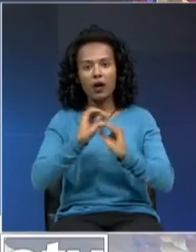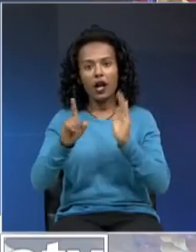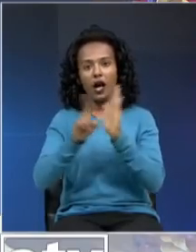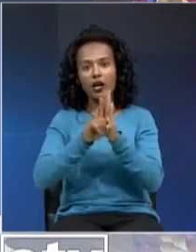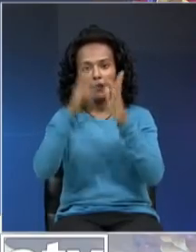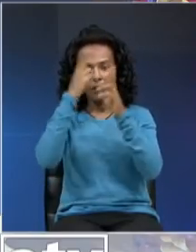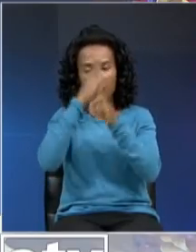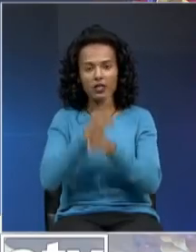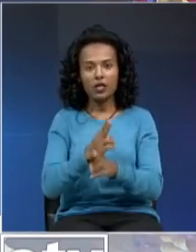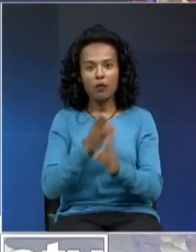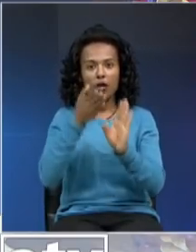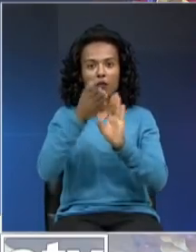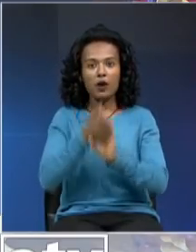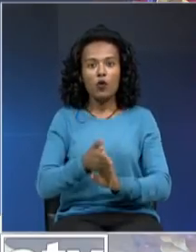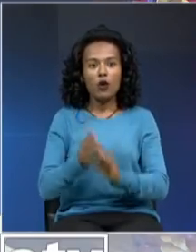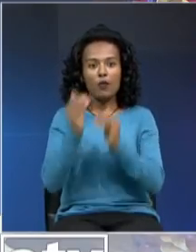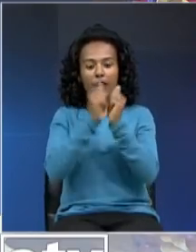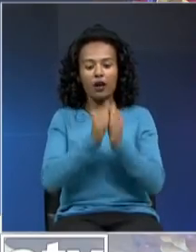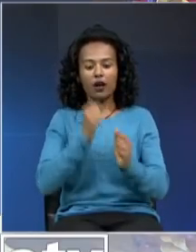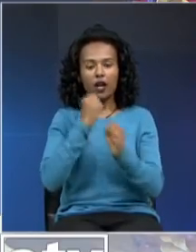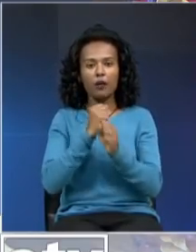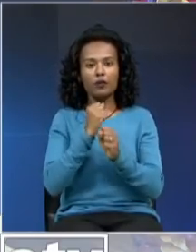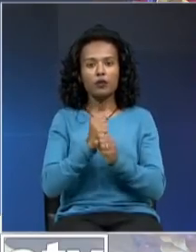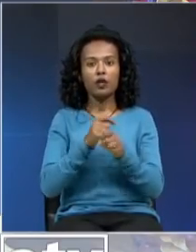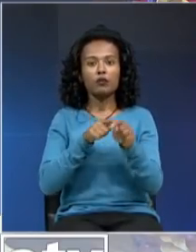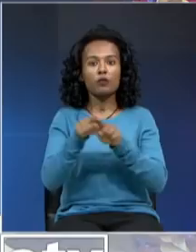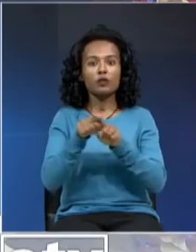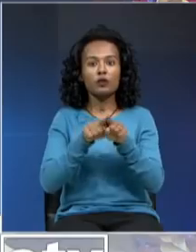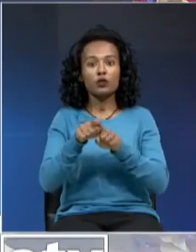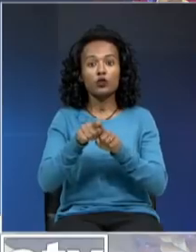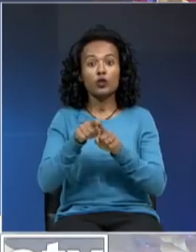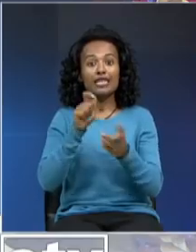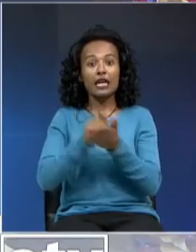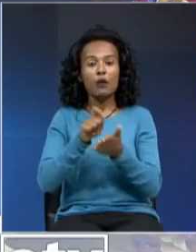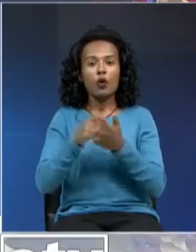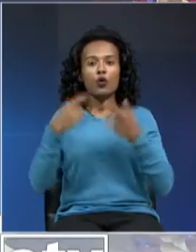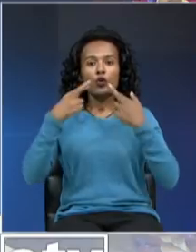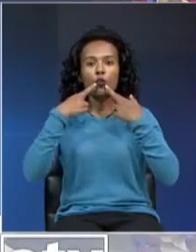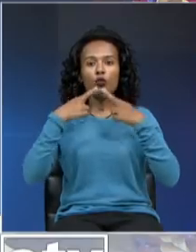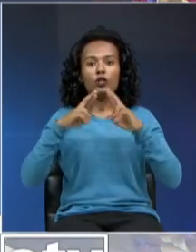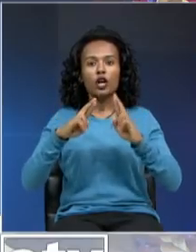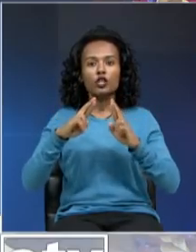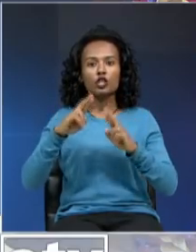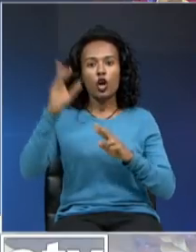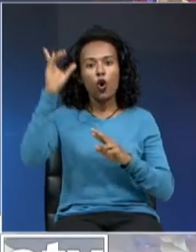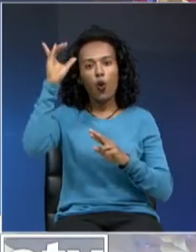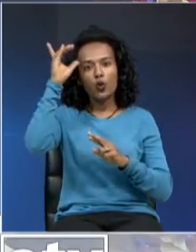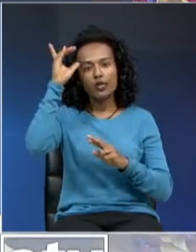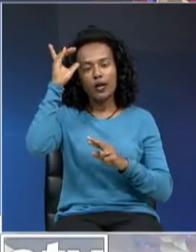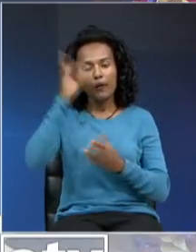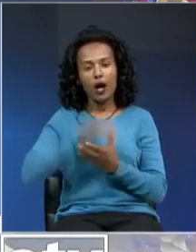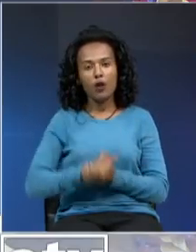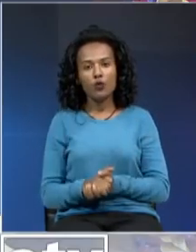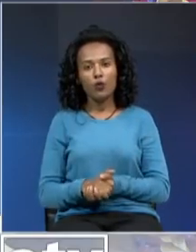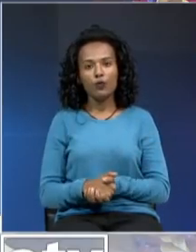ህግን በማስከበር በኩል በጋራ ለመስራት መስማማታቸውን የዘገበው ሪፖርተራችን ኮሰን ብርሃኑ